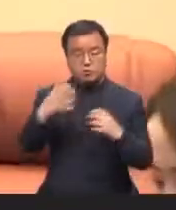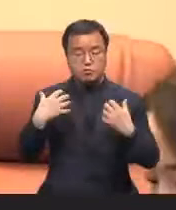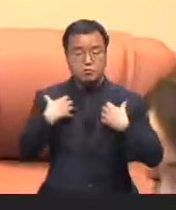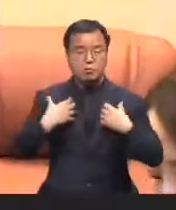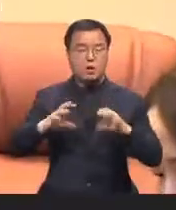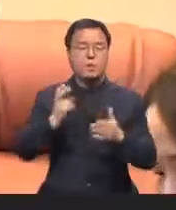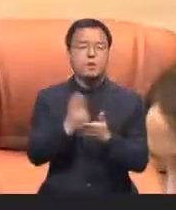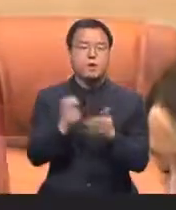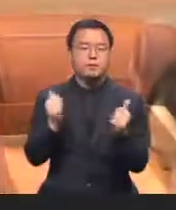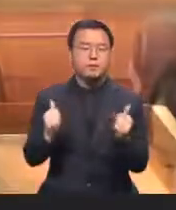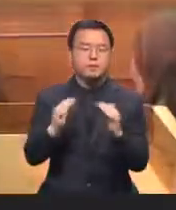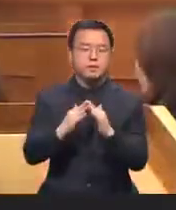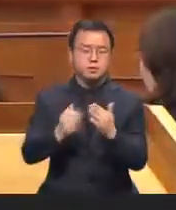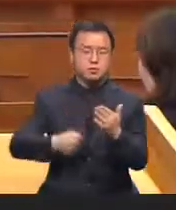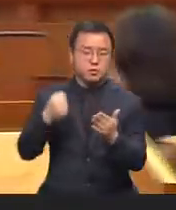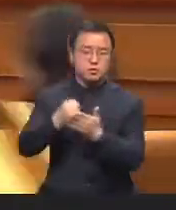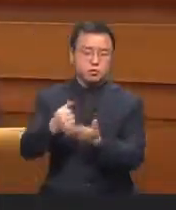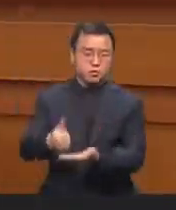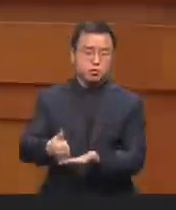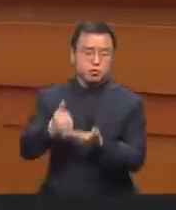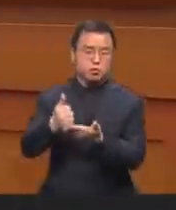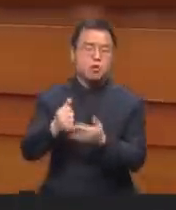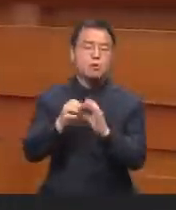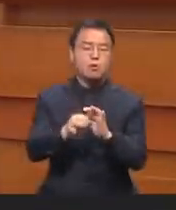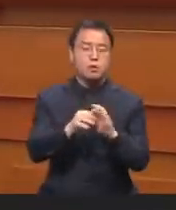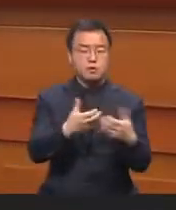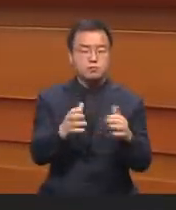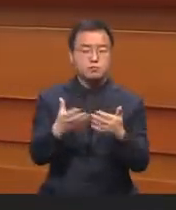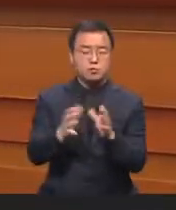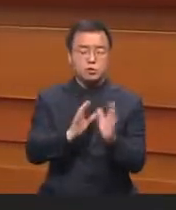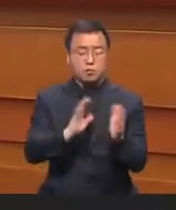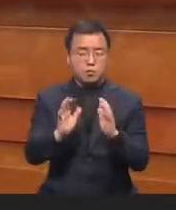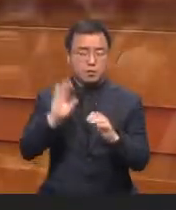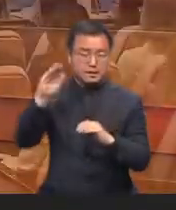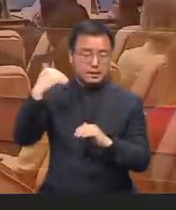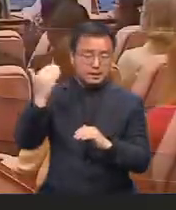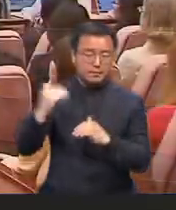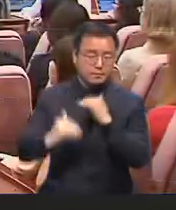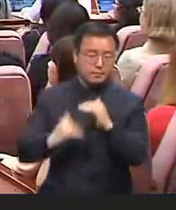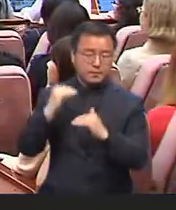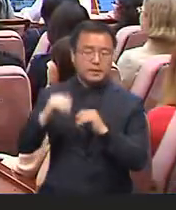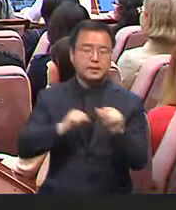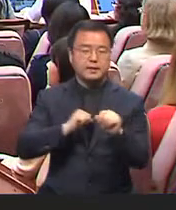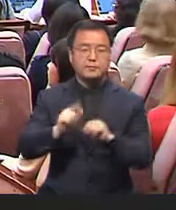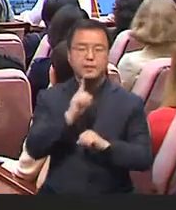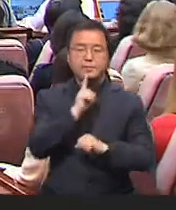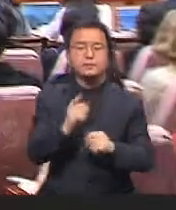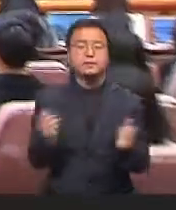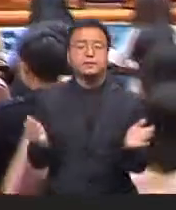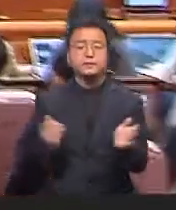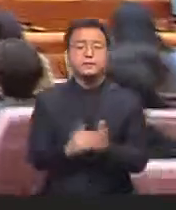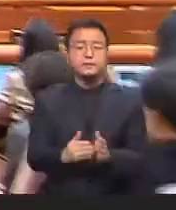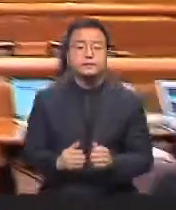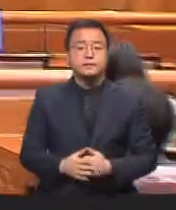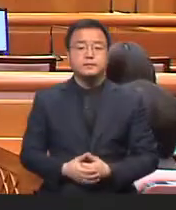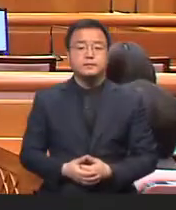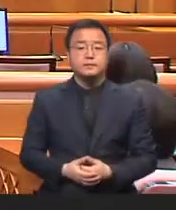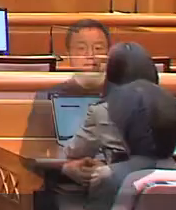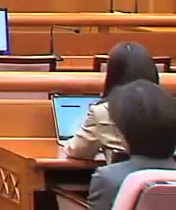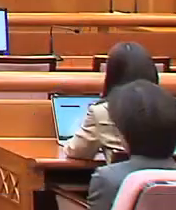존중하며 관련 부처가 협력해 후속조치를 차질 없이 진행해 나갈 예정 이라고 밝혔습니다 ebs 뉴스